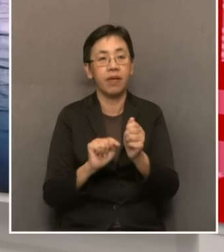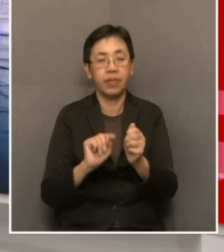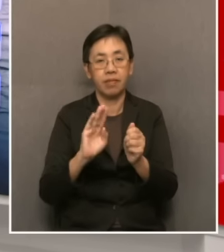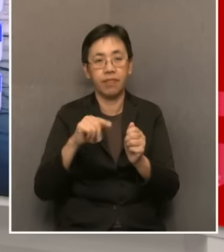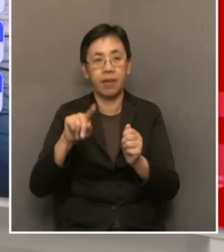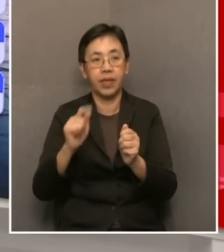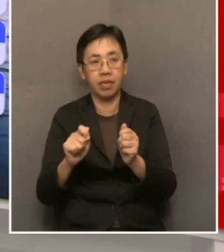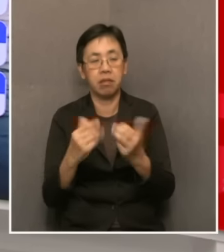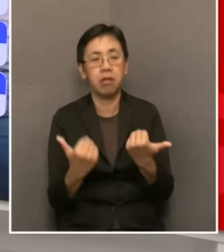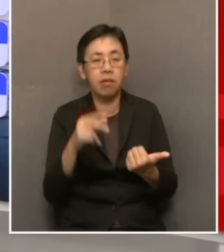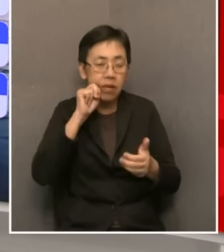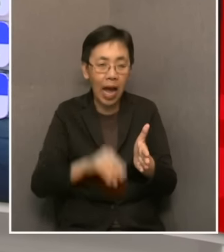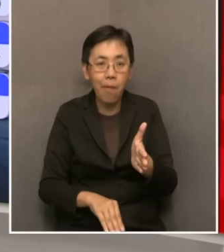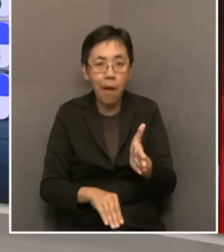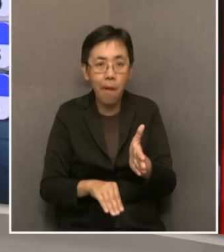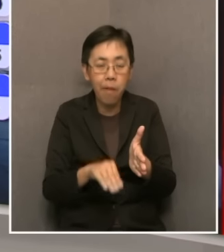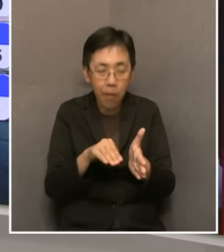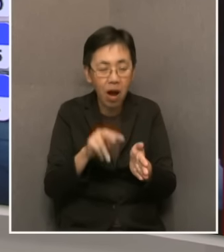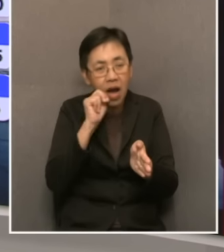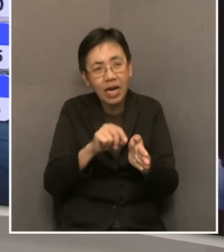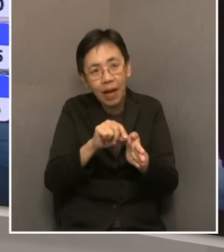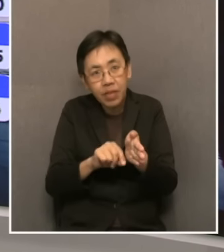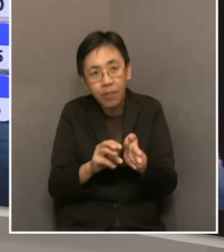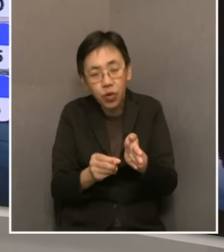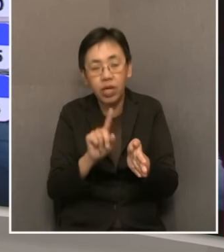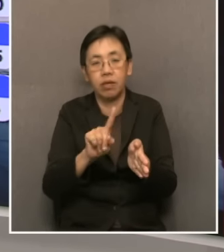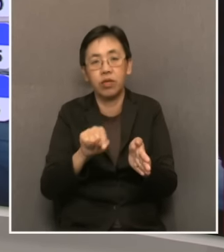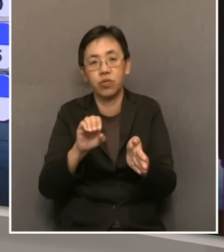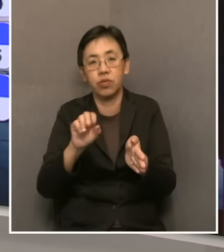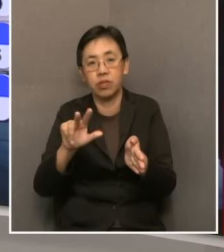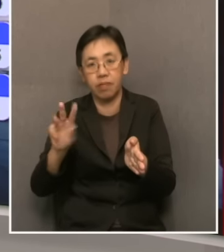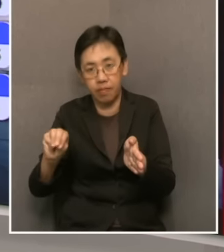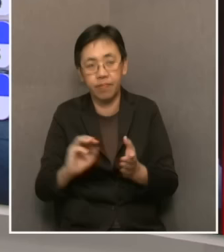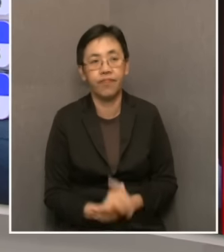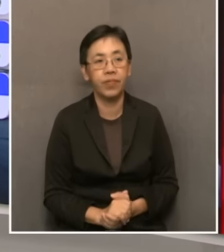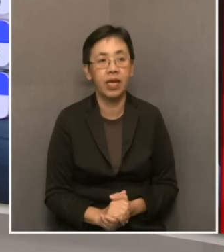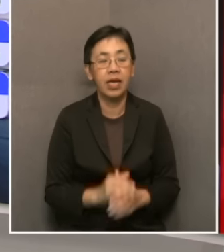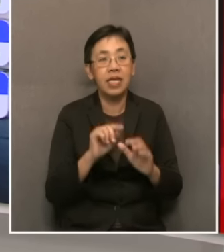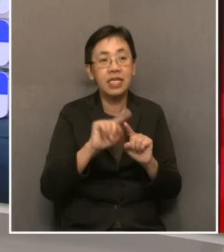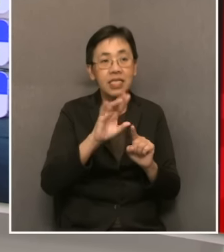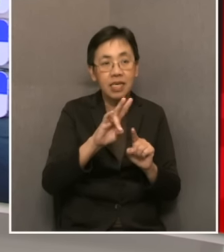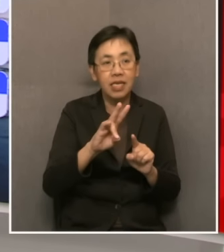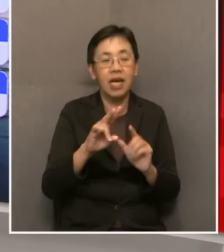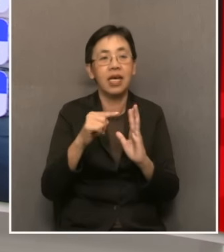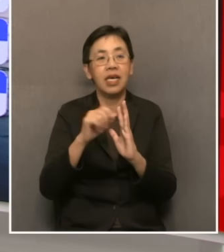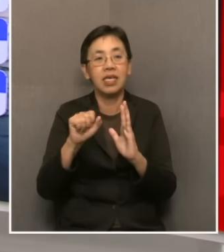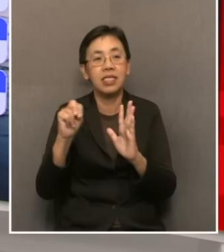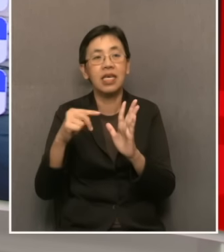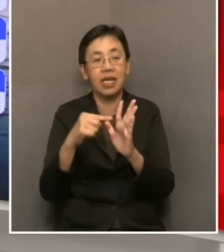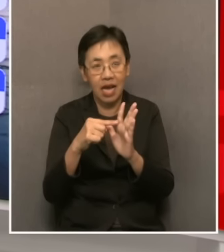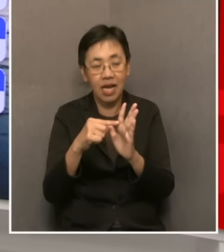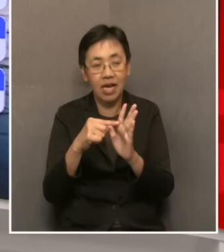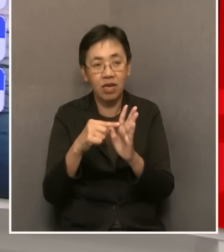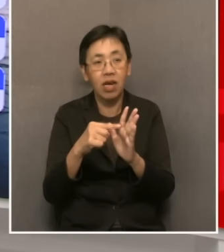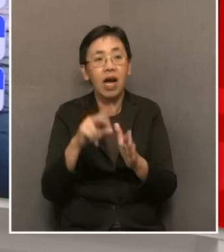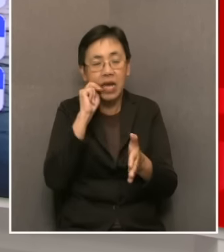ตอนนี้น้ำมากแต่ยังต่ำกว่าตลิ่งนะคะอยู่ที่ 1.03 เมตรที่เสนาค่ะตำบลเจ้าเสด็จอำเภอเสนา